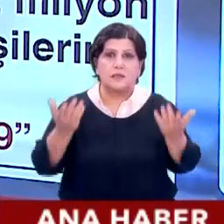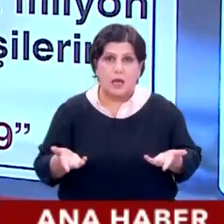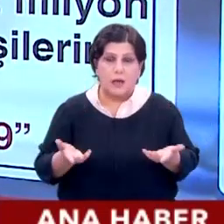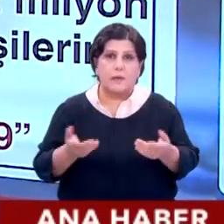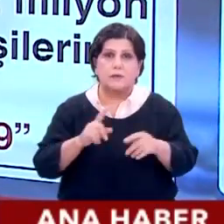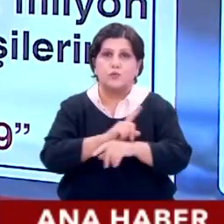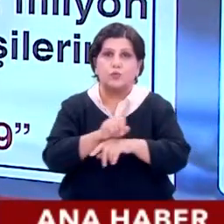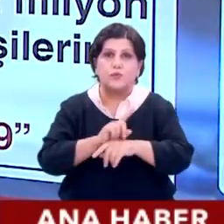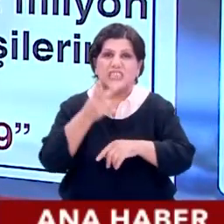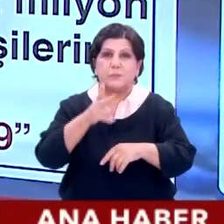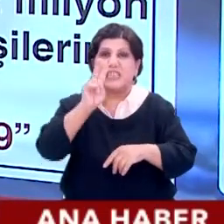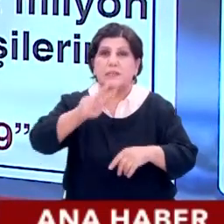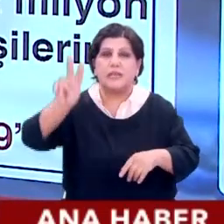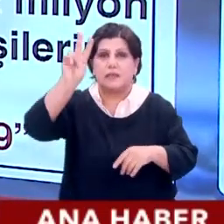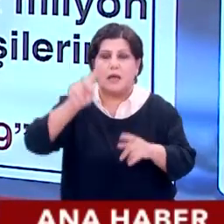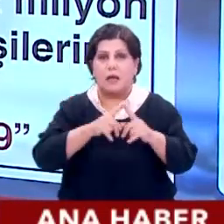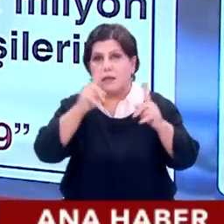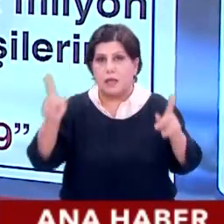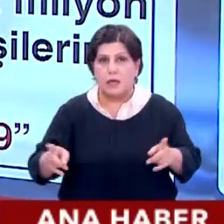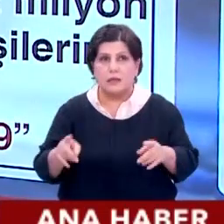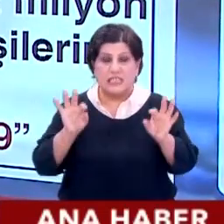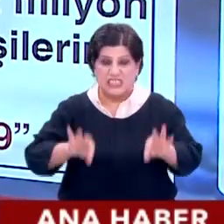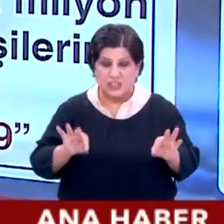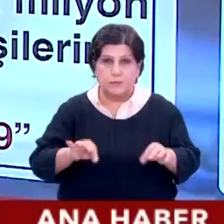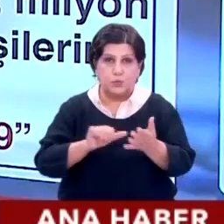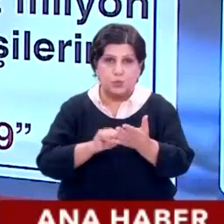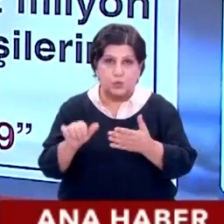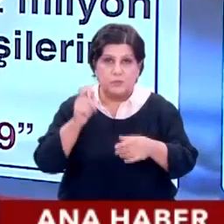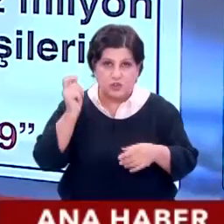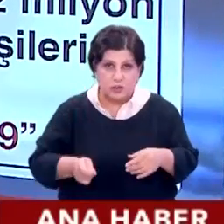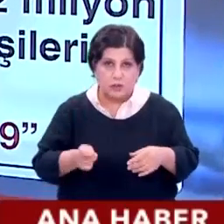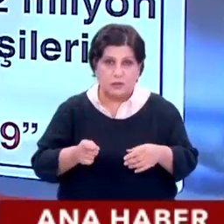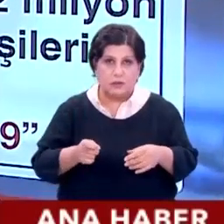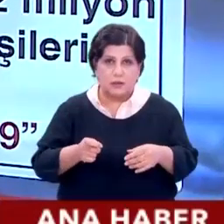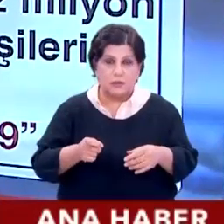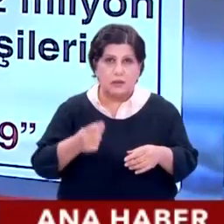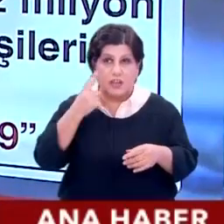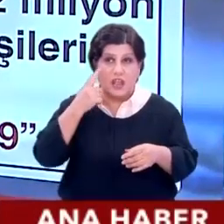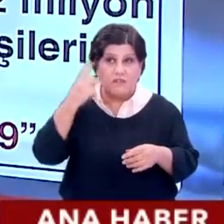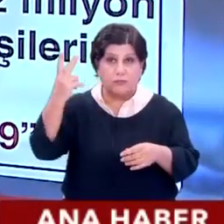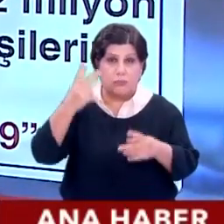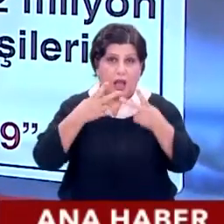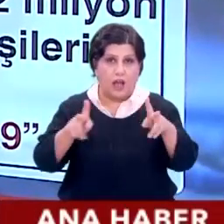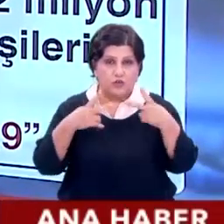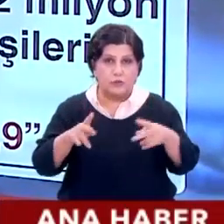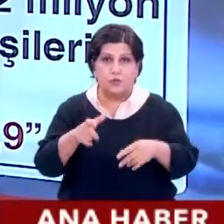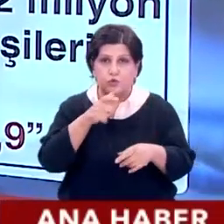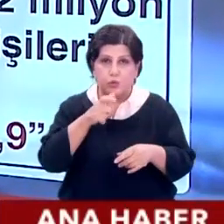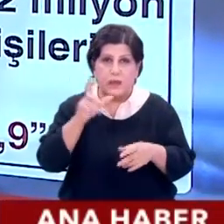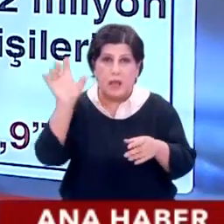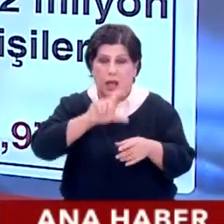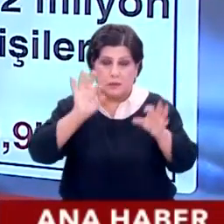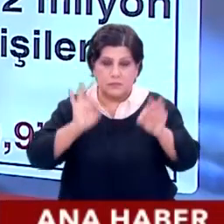süreç 2027'ye kadar şu anda tüm şartlara haiz devletin açıkladığı Şubat ayı